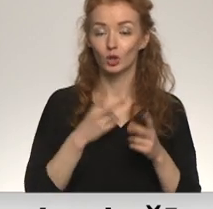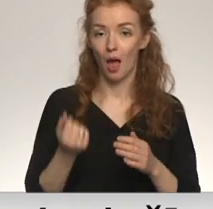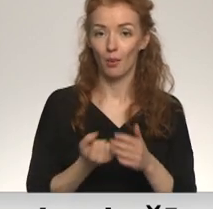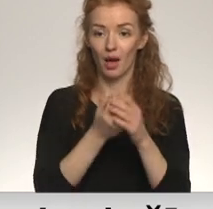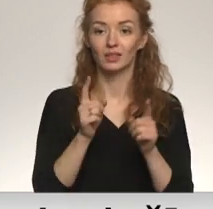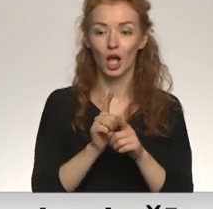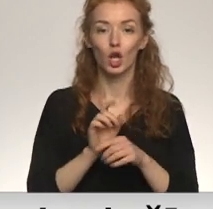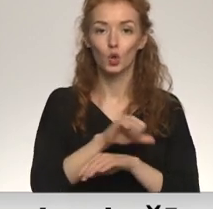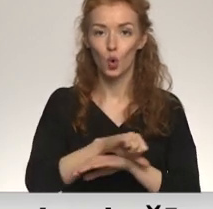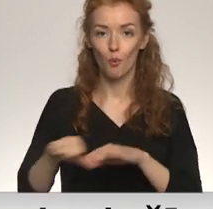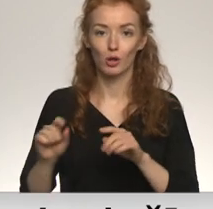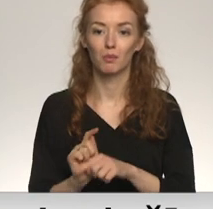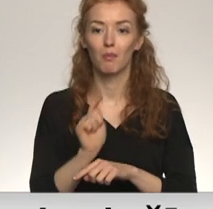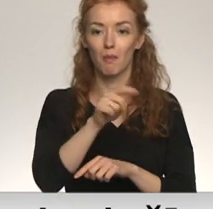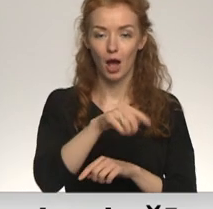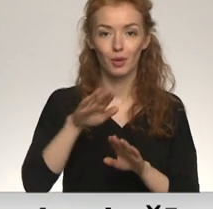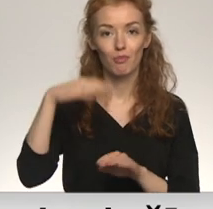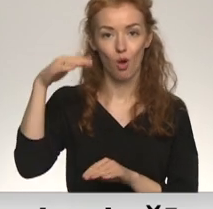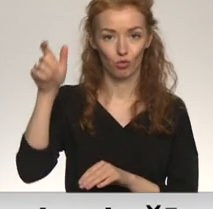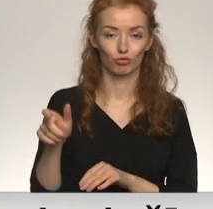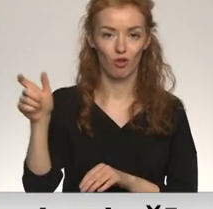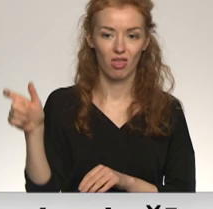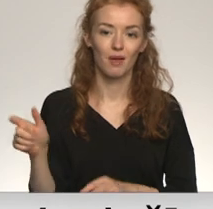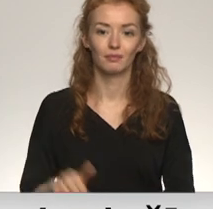arī robežu šķērsojošiem pieaugušajiem.